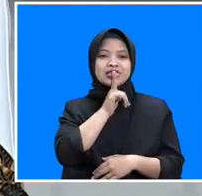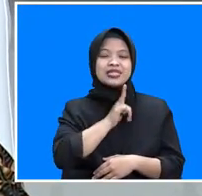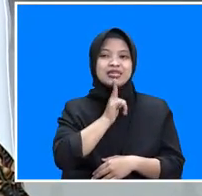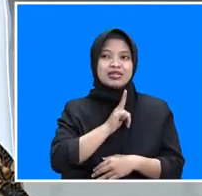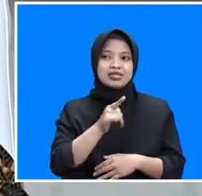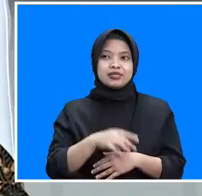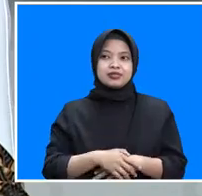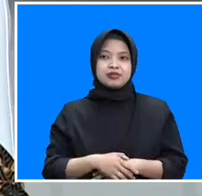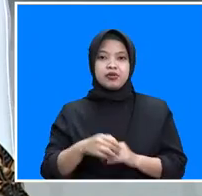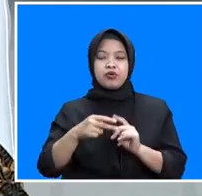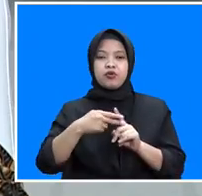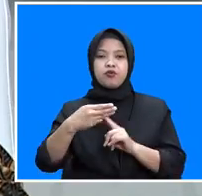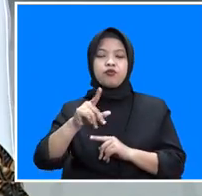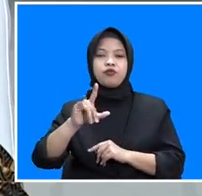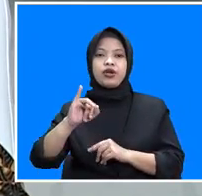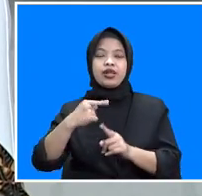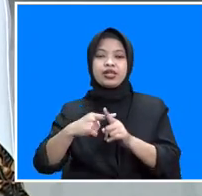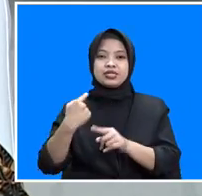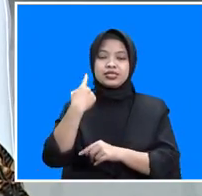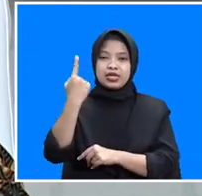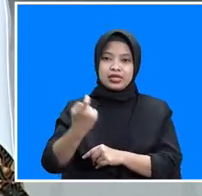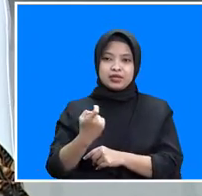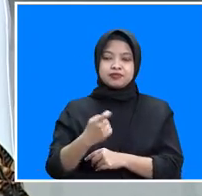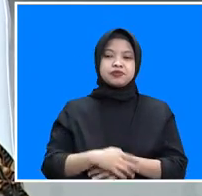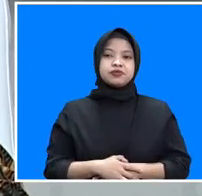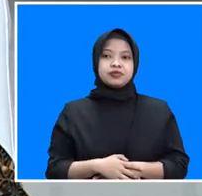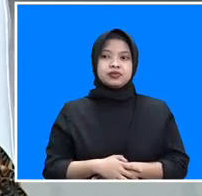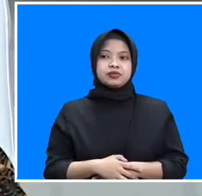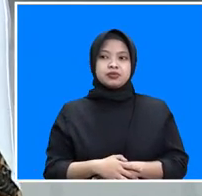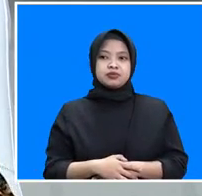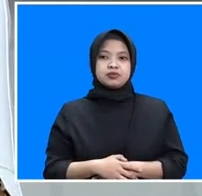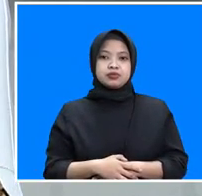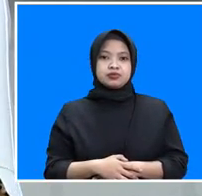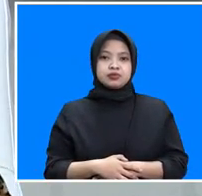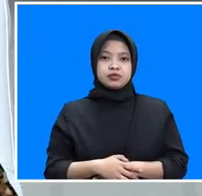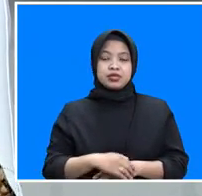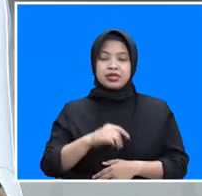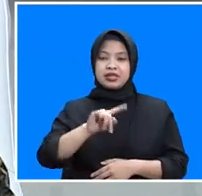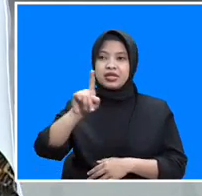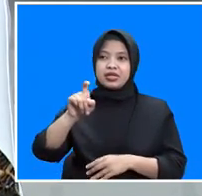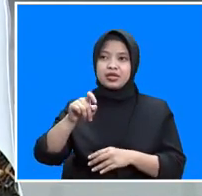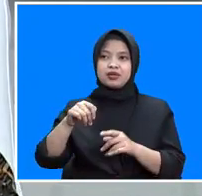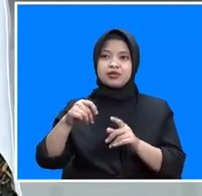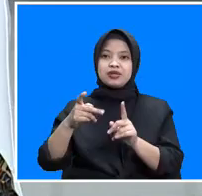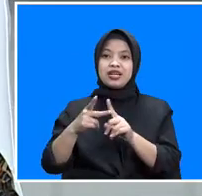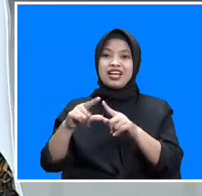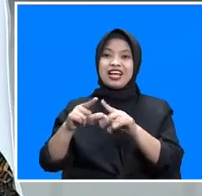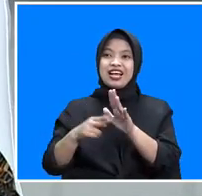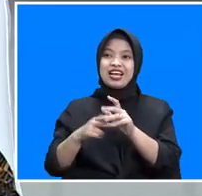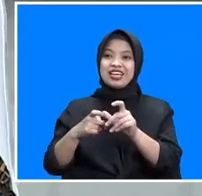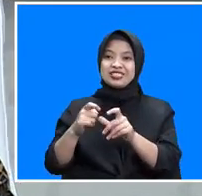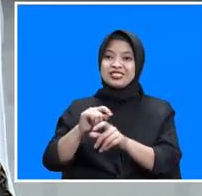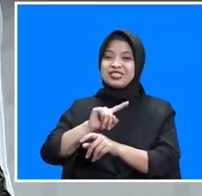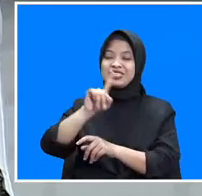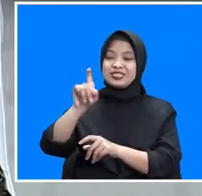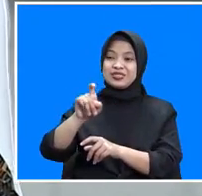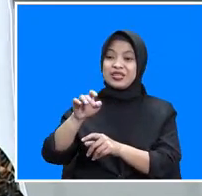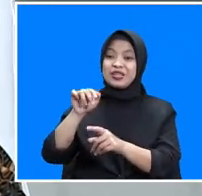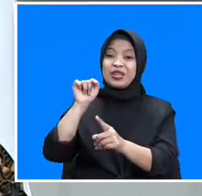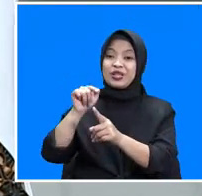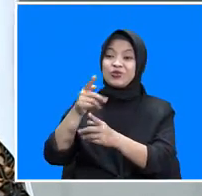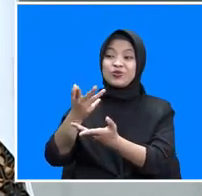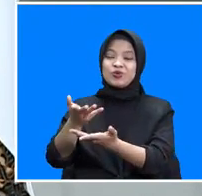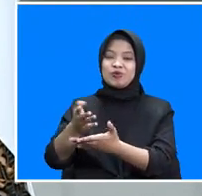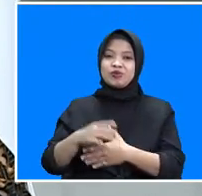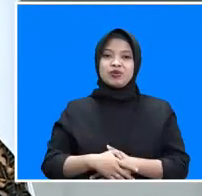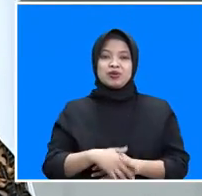dari Felix Putra. Pak Felix Putra menanyakan kepada Mr. Han. So Mr. Han, this is the question for you. How does